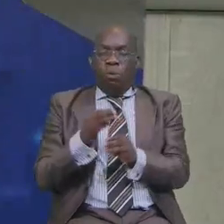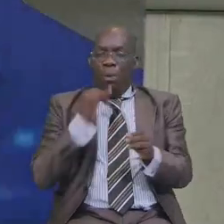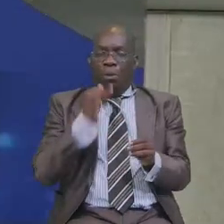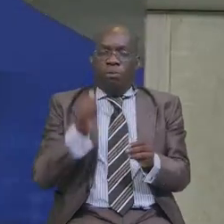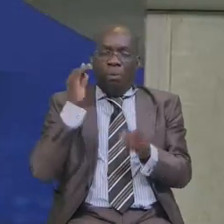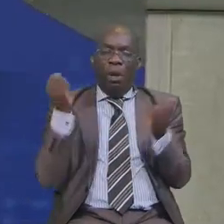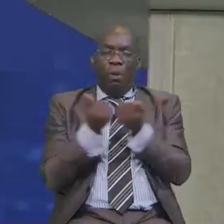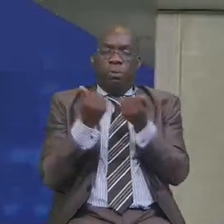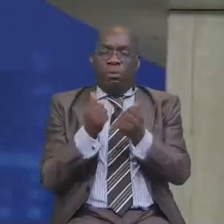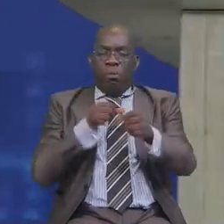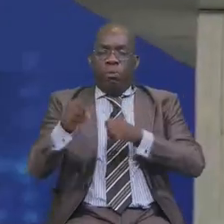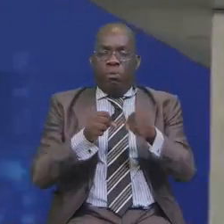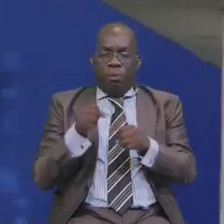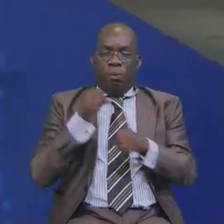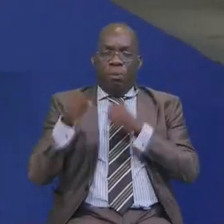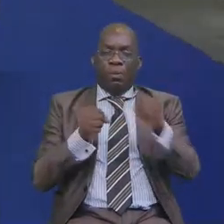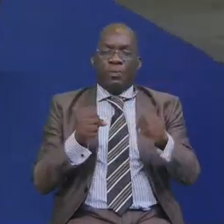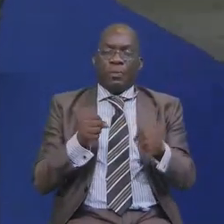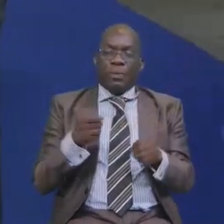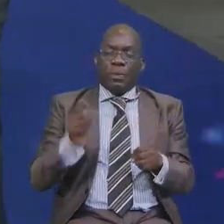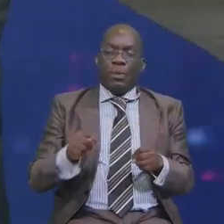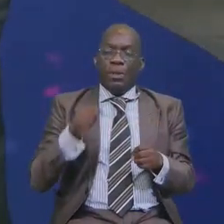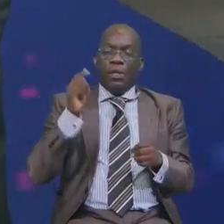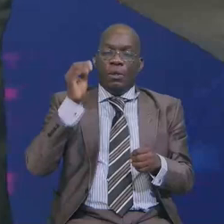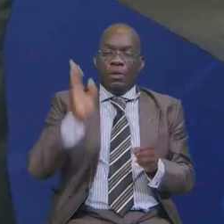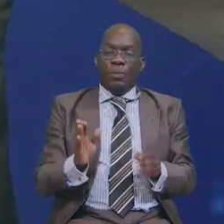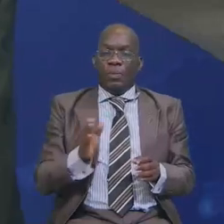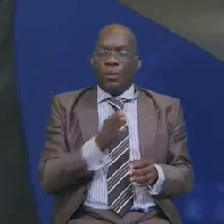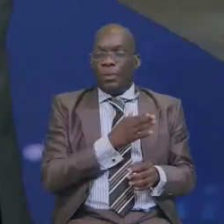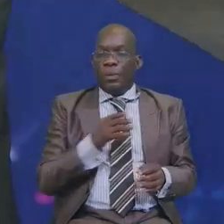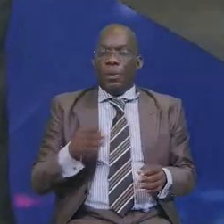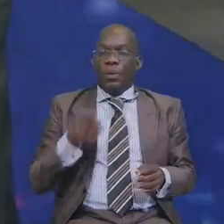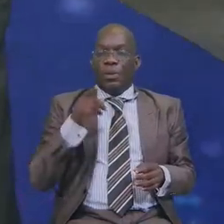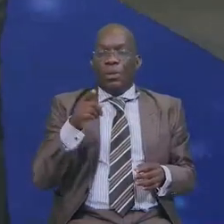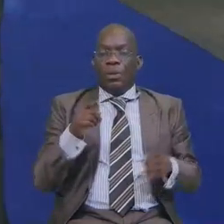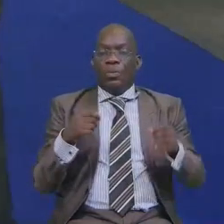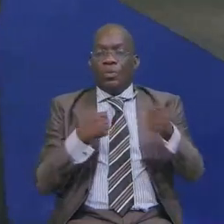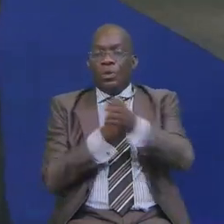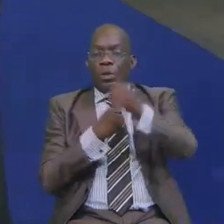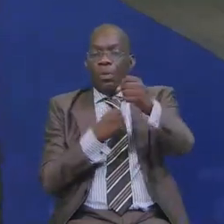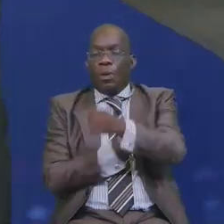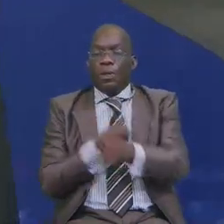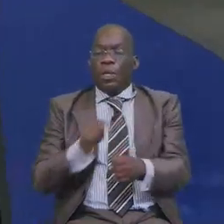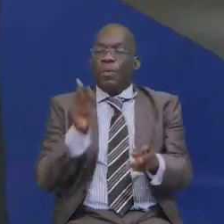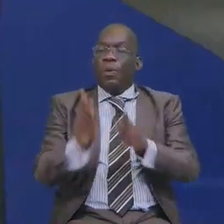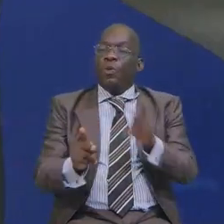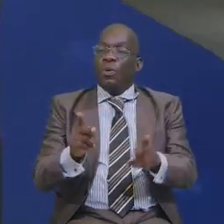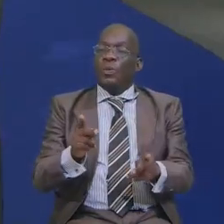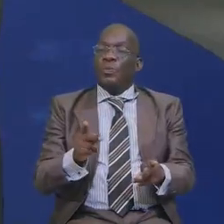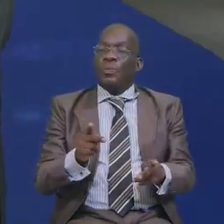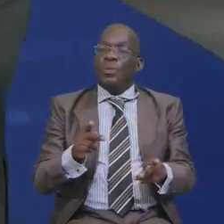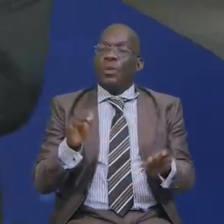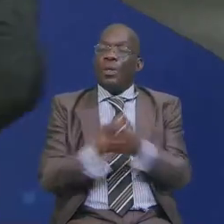prédicateur. Pourquoi alors tu vas soutenir Satan et soutenir les gens qui veulent ruiner et